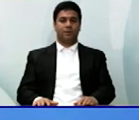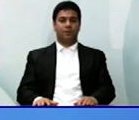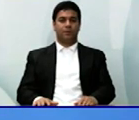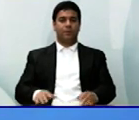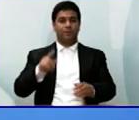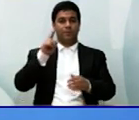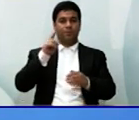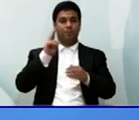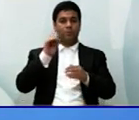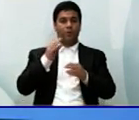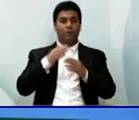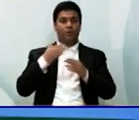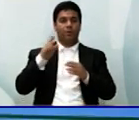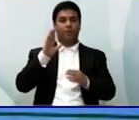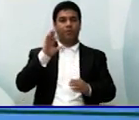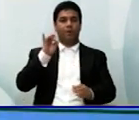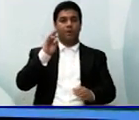По вертикали, ребята.